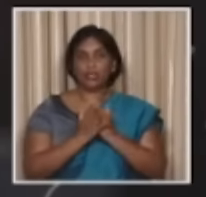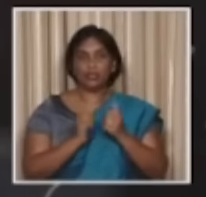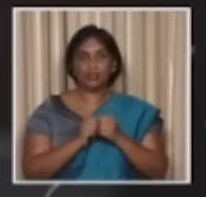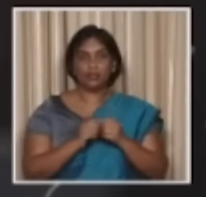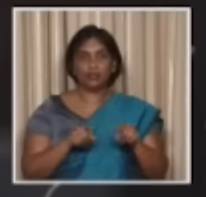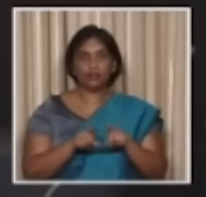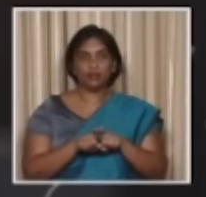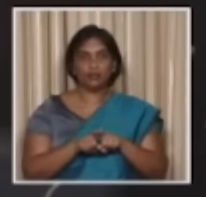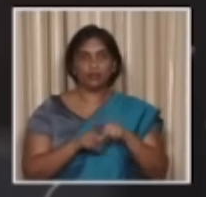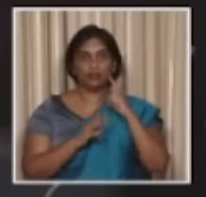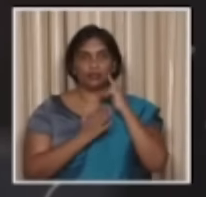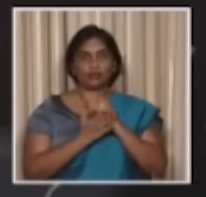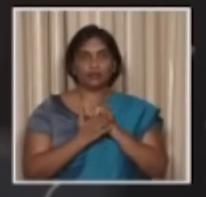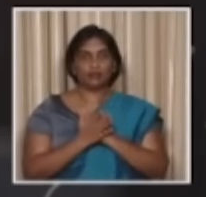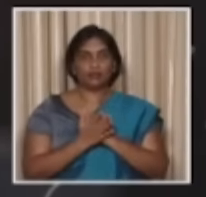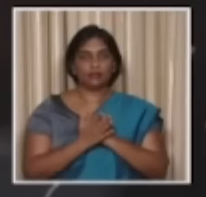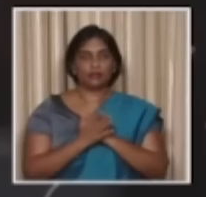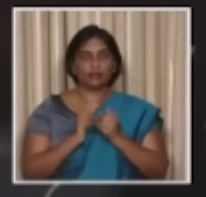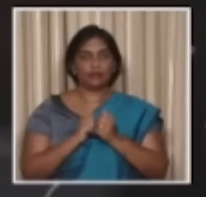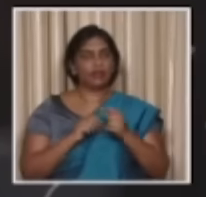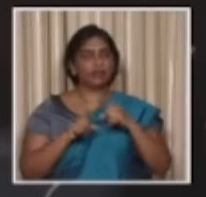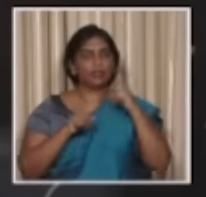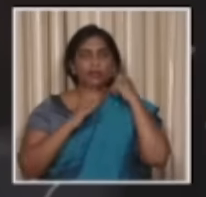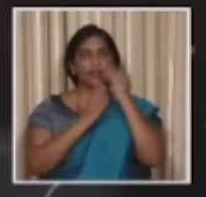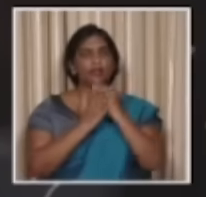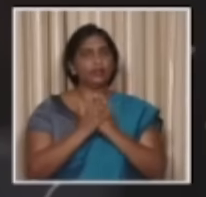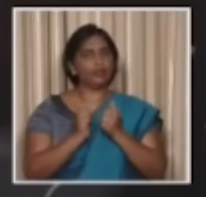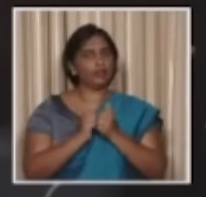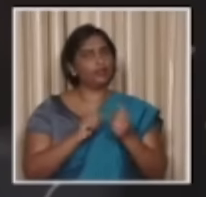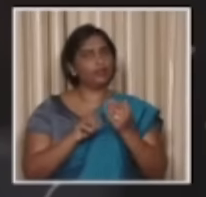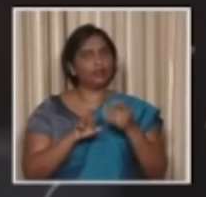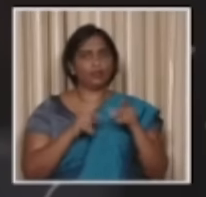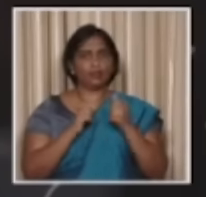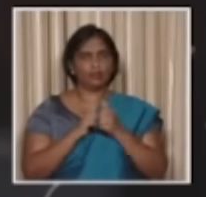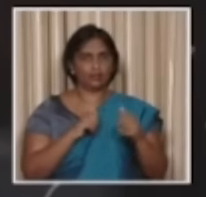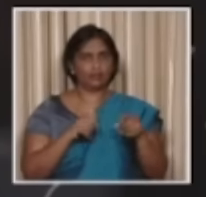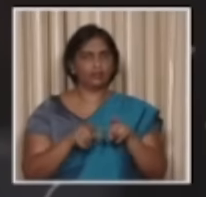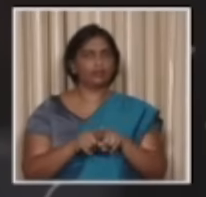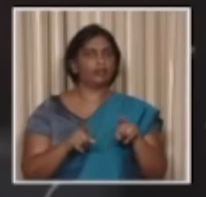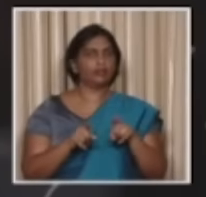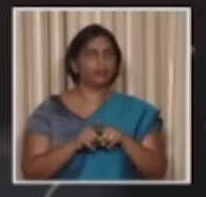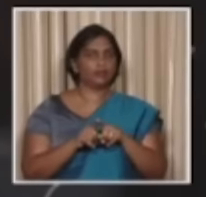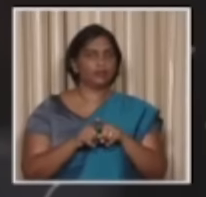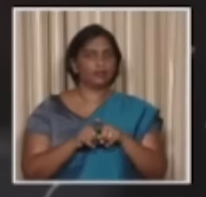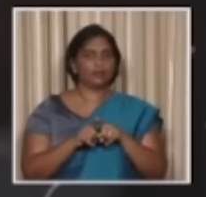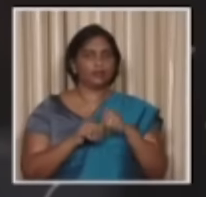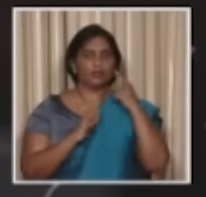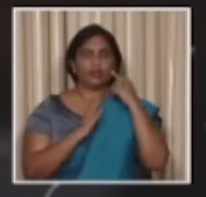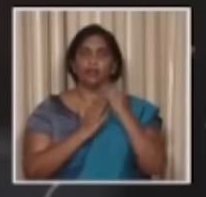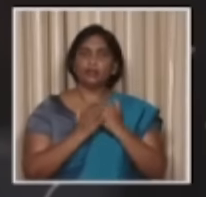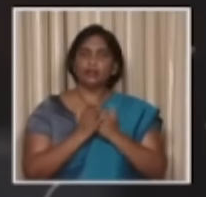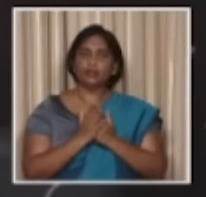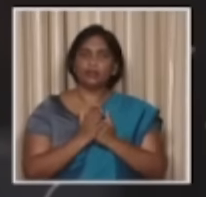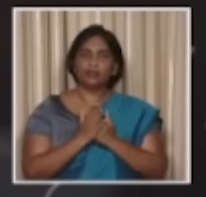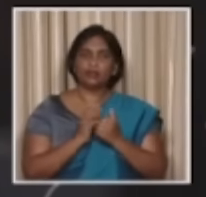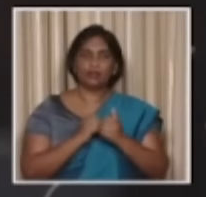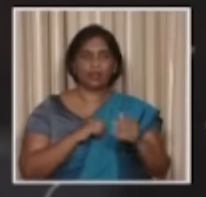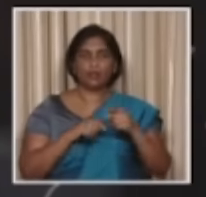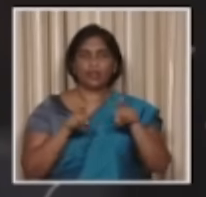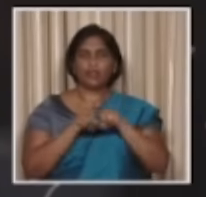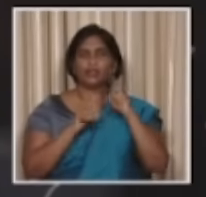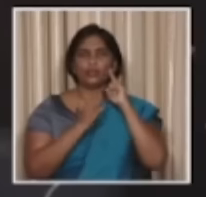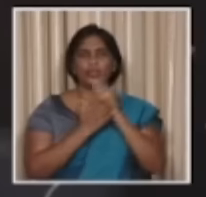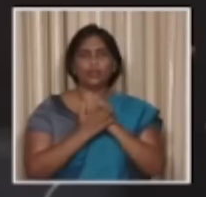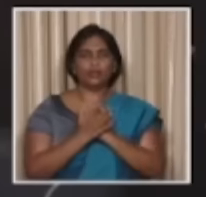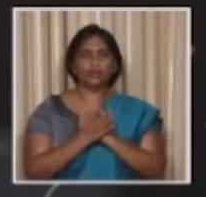රටේ යටිතල පහසුකම් දියුණු වෙන්නේ නැහැ ජනතාව අතේ තියෙන මුදල හදලා වැඩි වෙන්නේ නැහැ මොකද මේ වෙන සියලුම ලාභයන් සදාකාලිකව